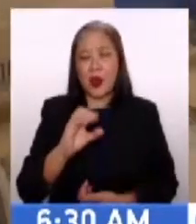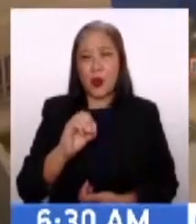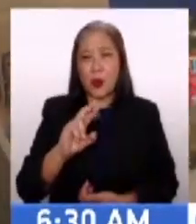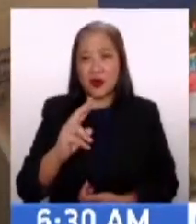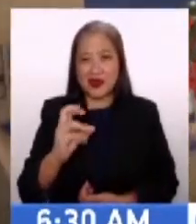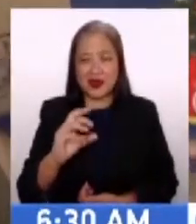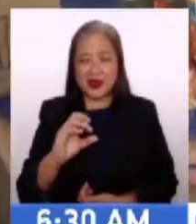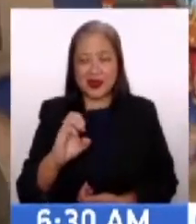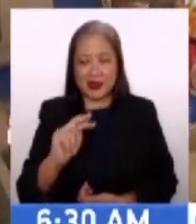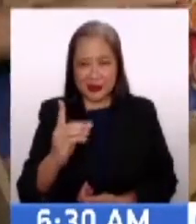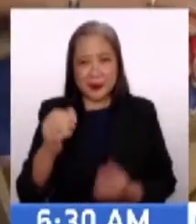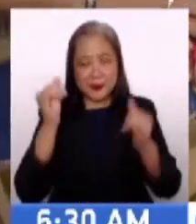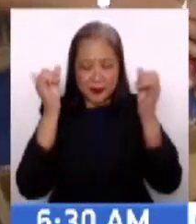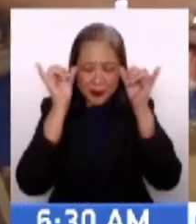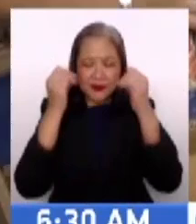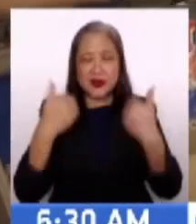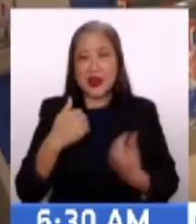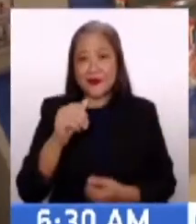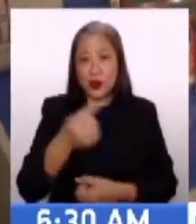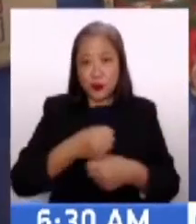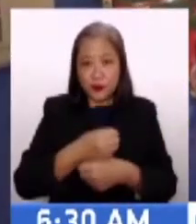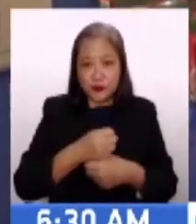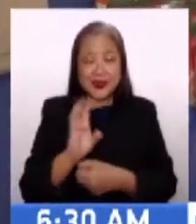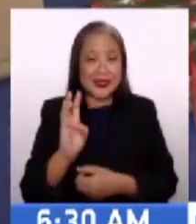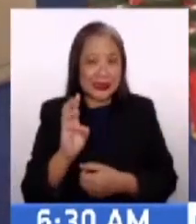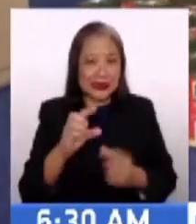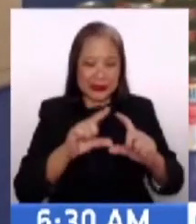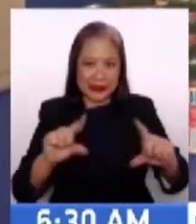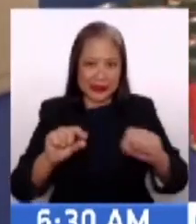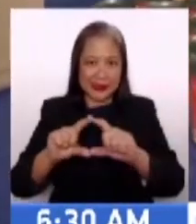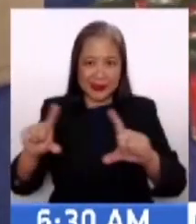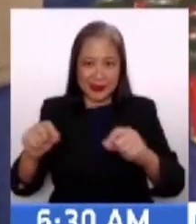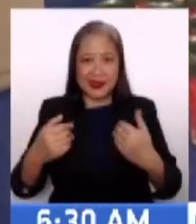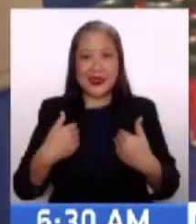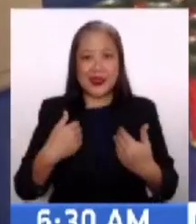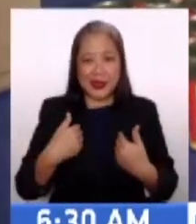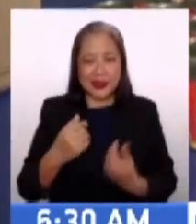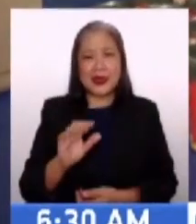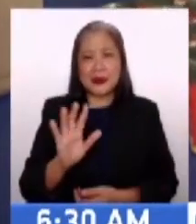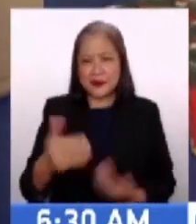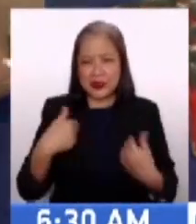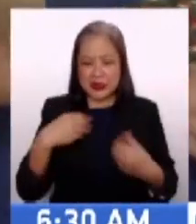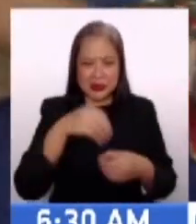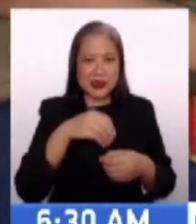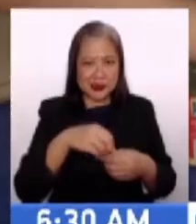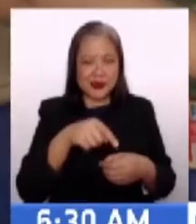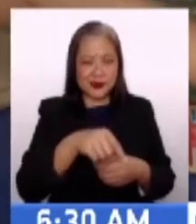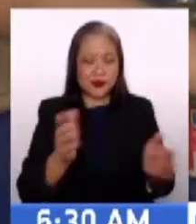ng kape at 5 naman na cereal. Ayan, ang laman ng isa pong family